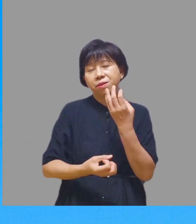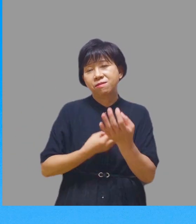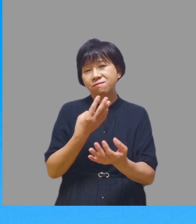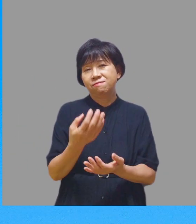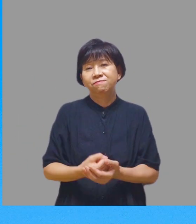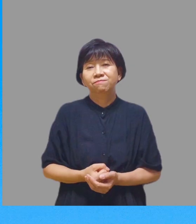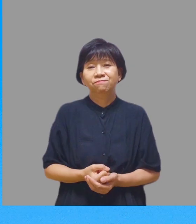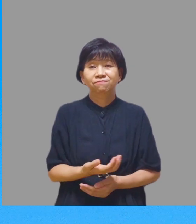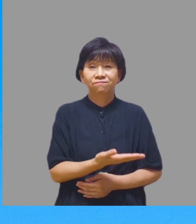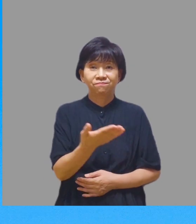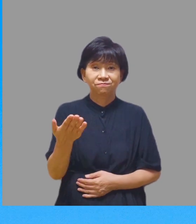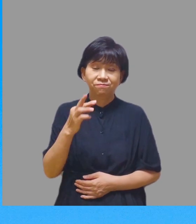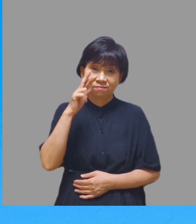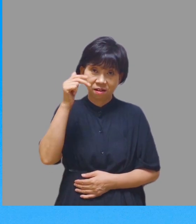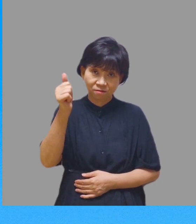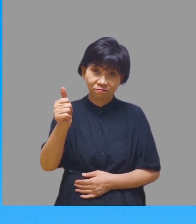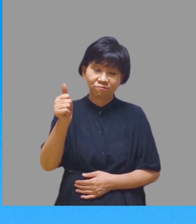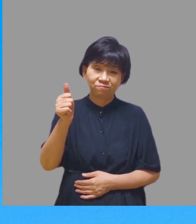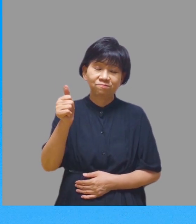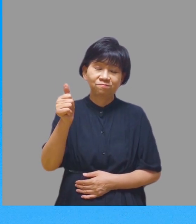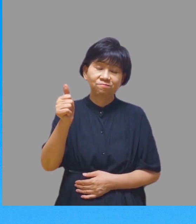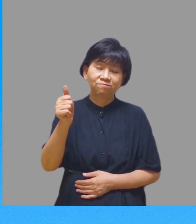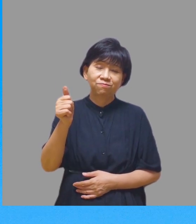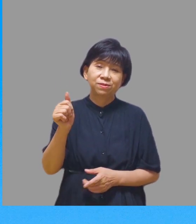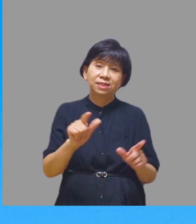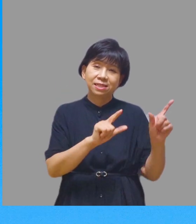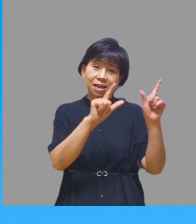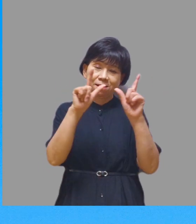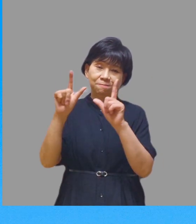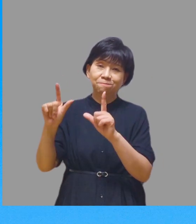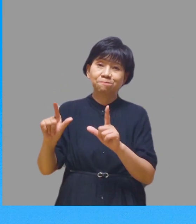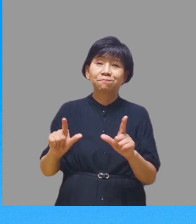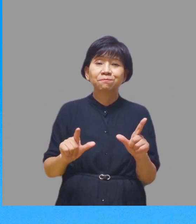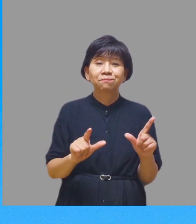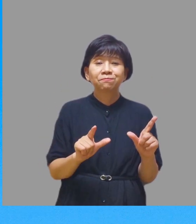성도 여러분, 바울의 그 삶은요,